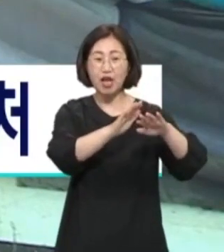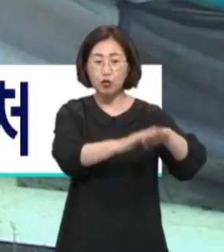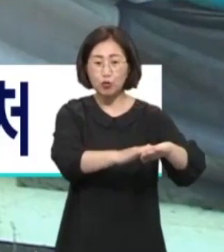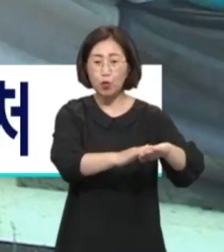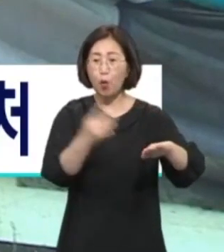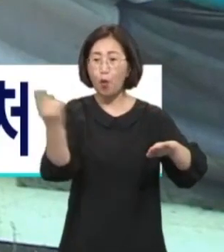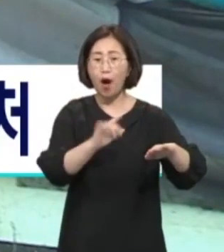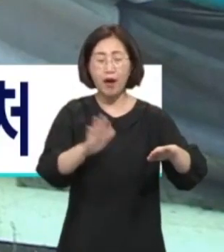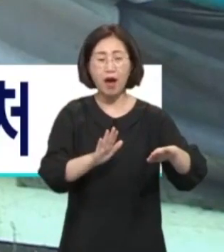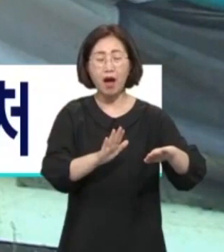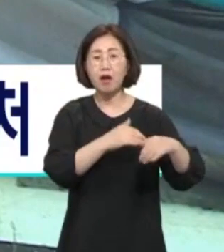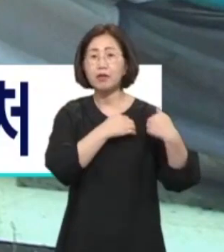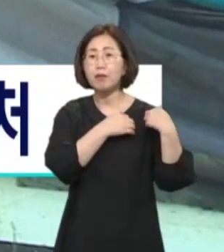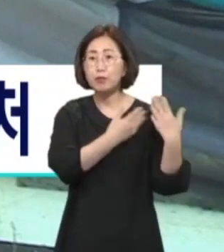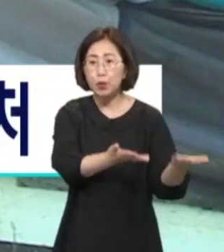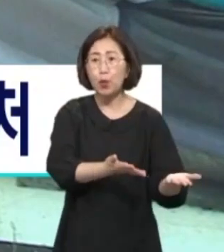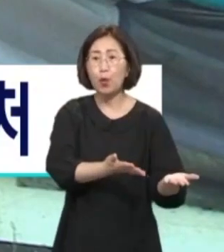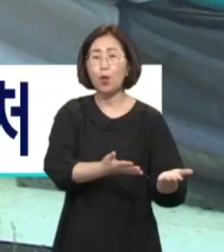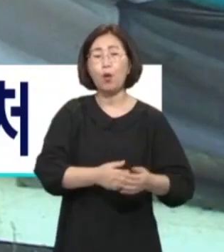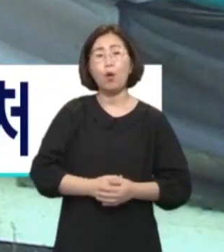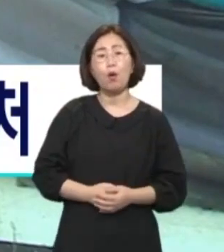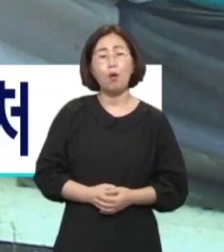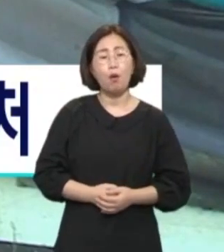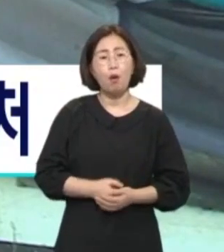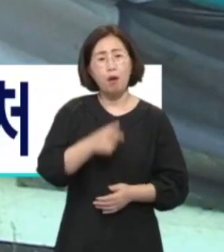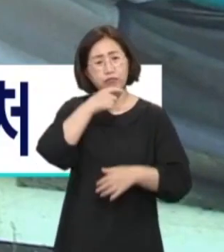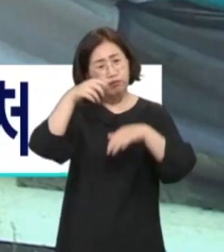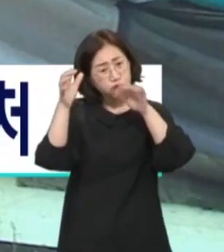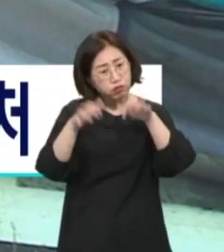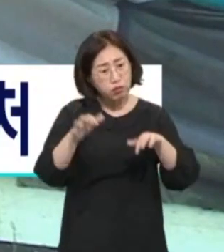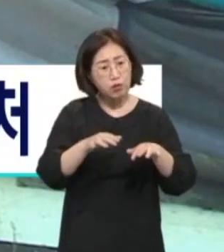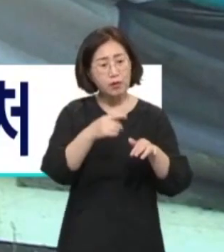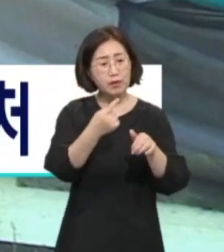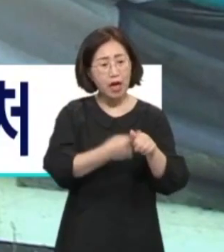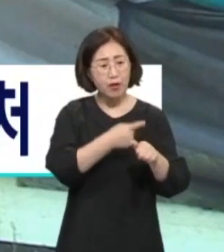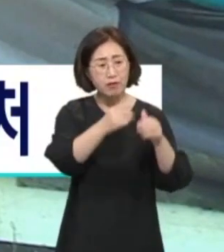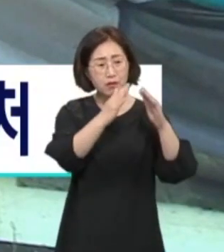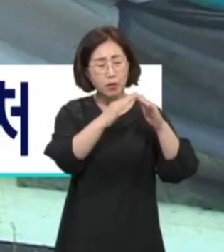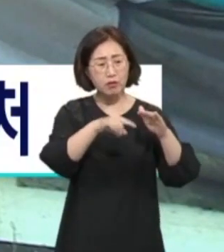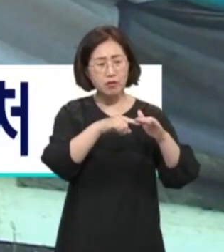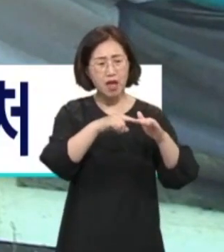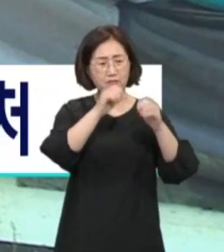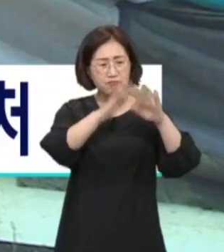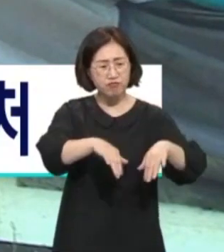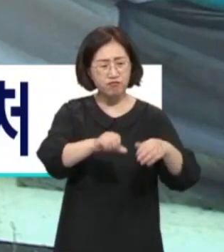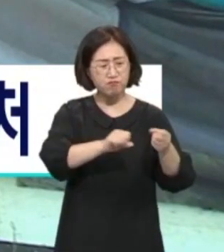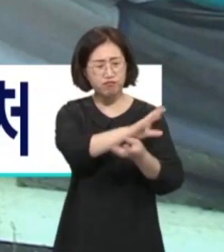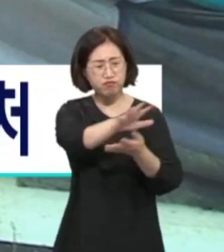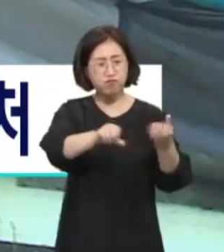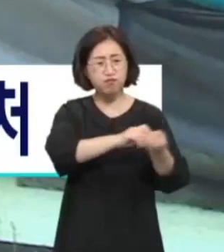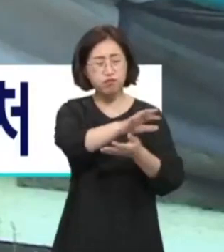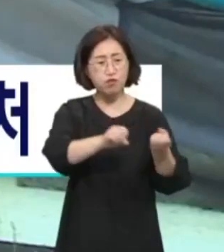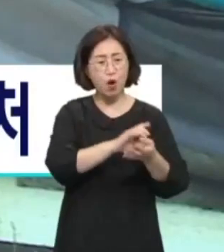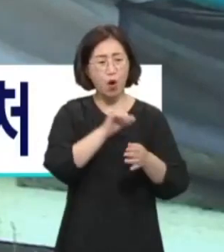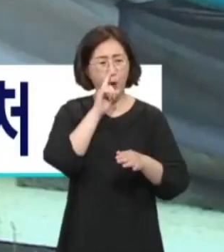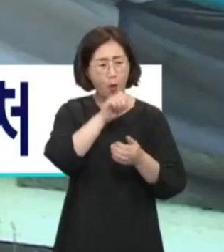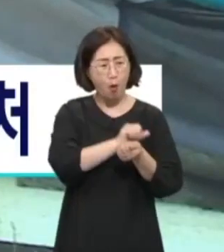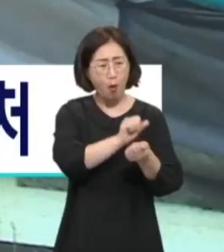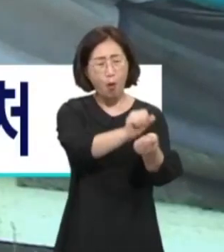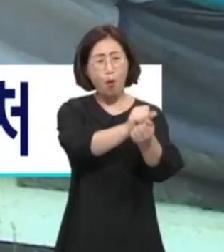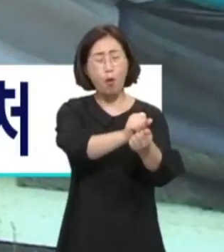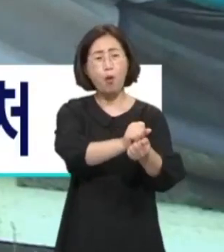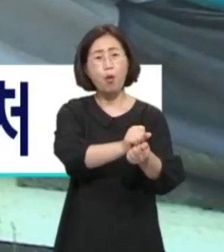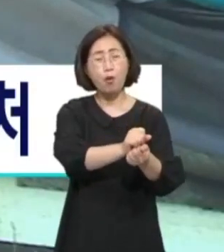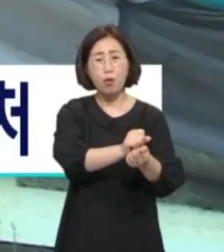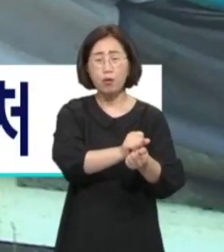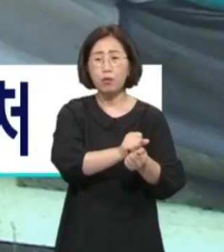알박기 소식을 전해드린 적 있는데요. 폭우가 내리면 방치된 텐트와 장비들이 뒤엉켜 환경 오염이 생길 수 있다는 우려가